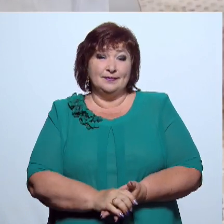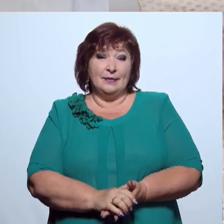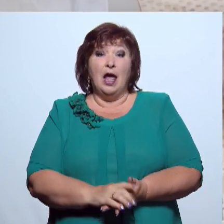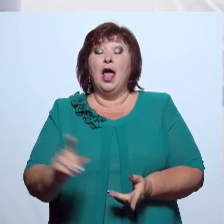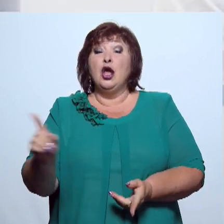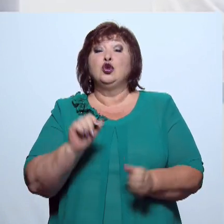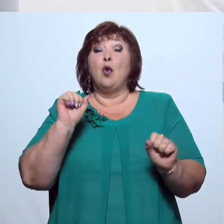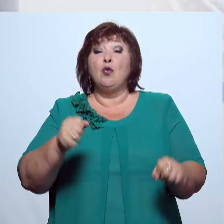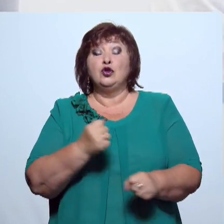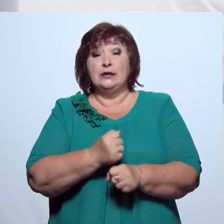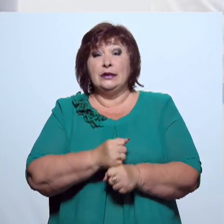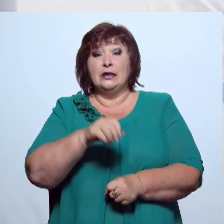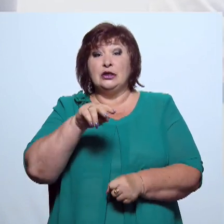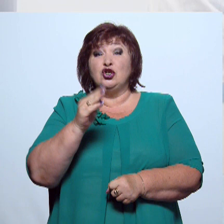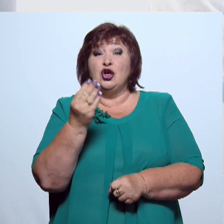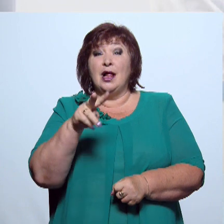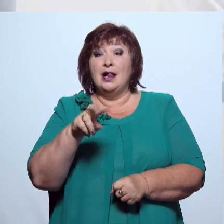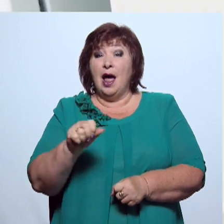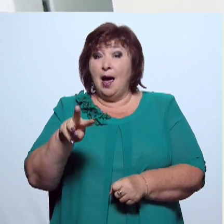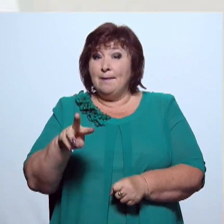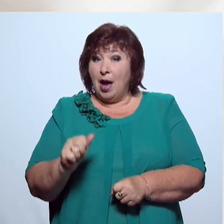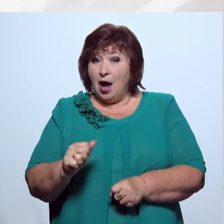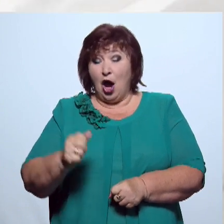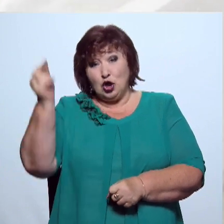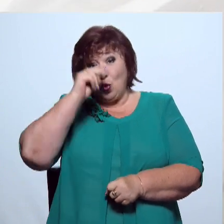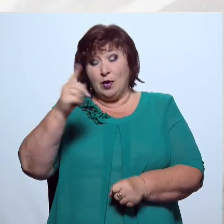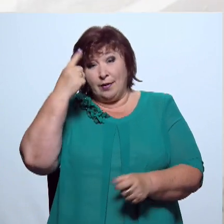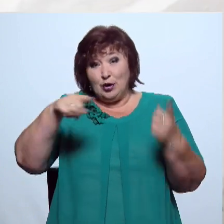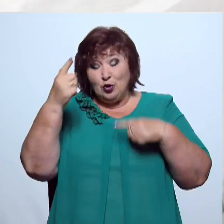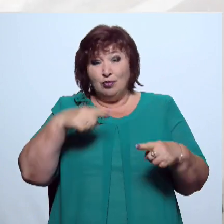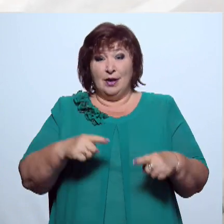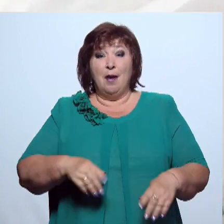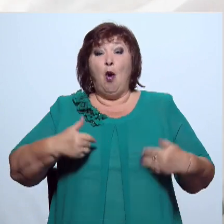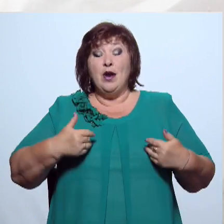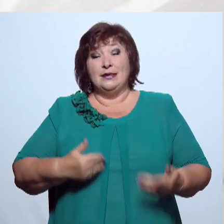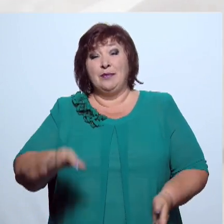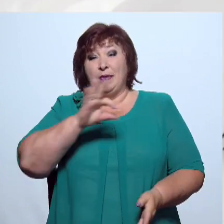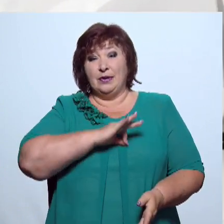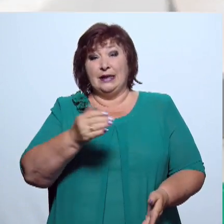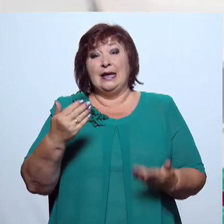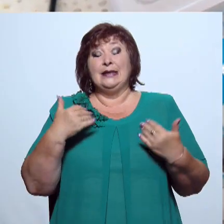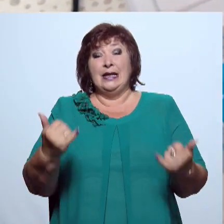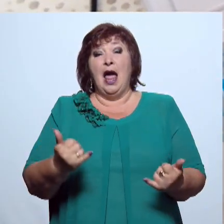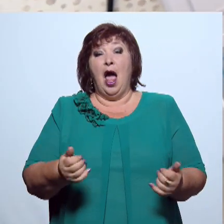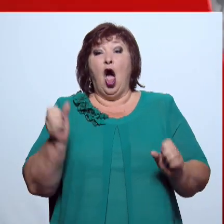И что можно делать из шлама? Школьники Удмуртии придумали полезное применение для отходов сочистных.